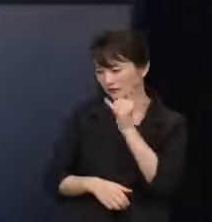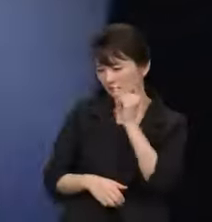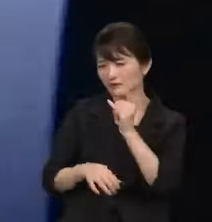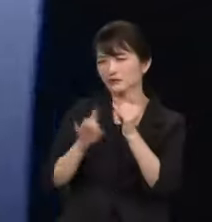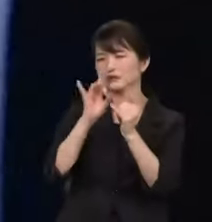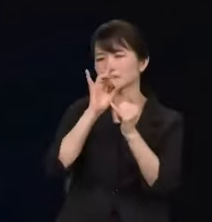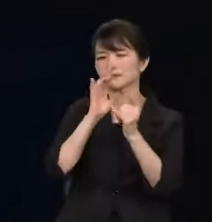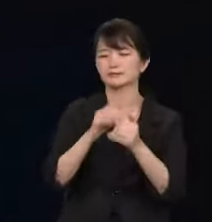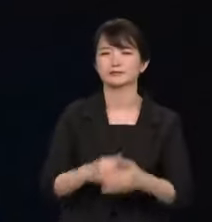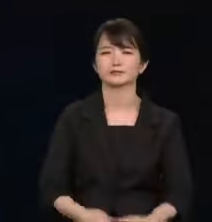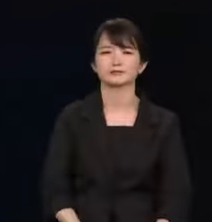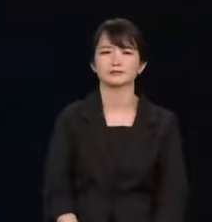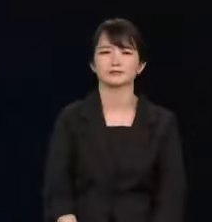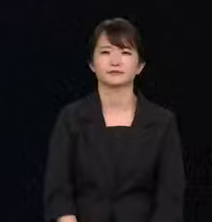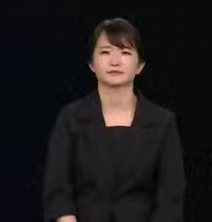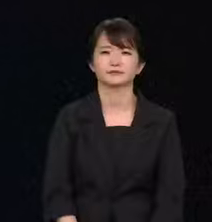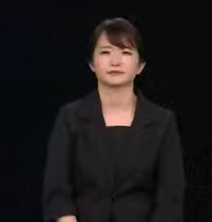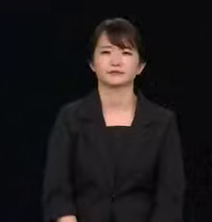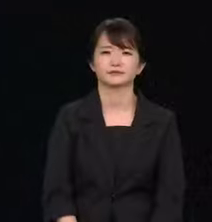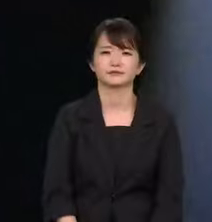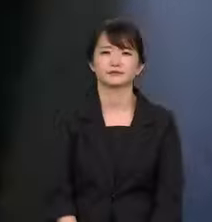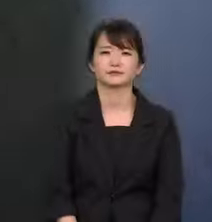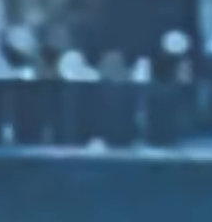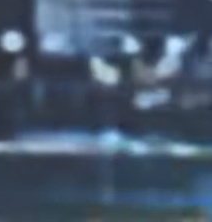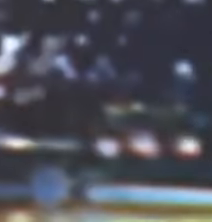않았습니다. JTBC 김도훈입니다.